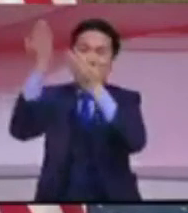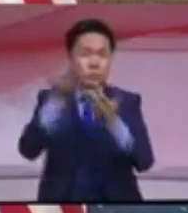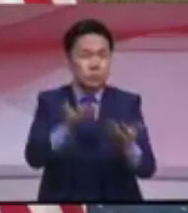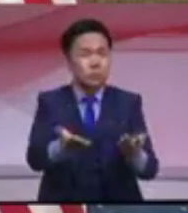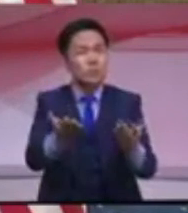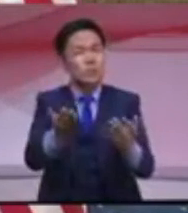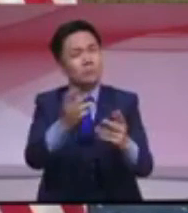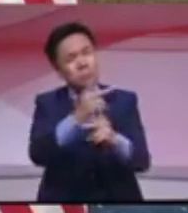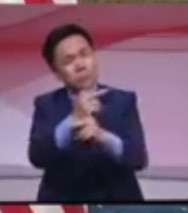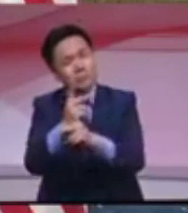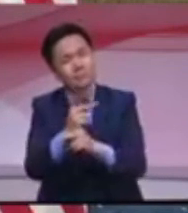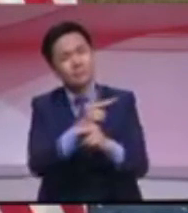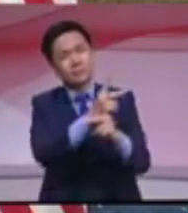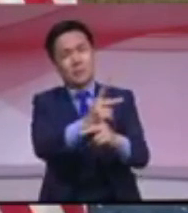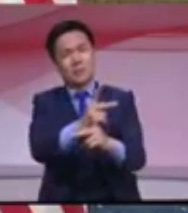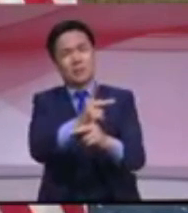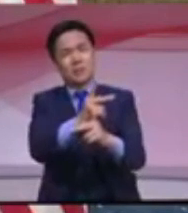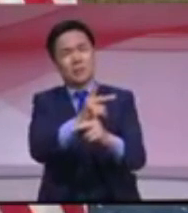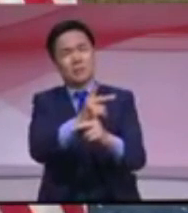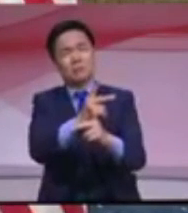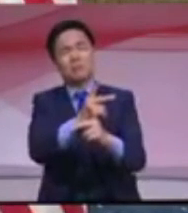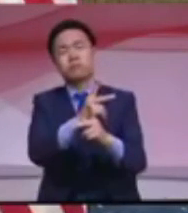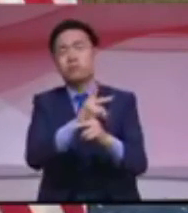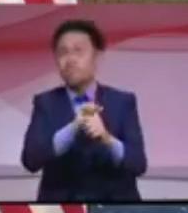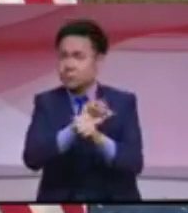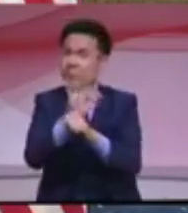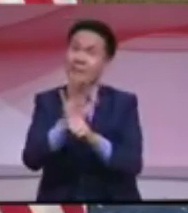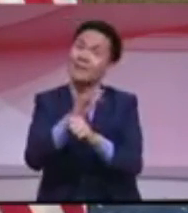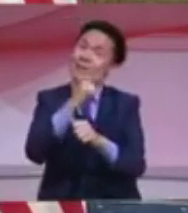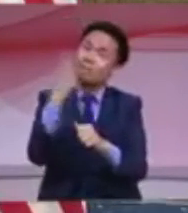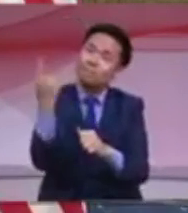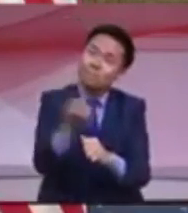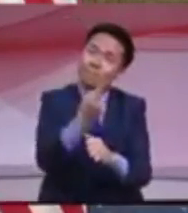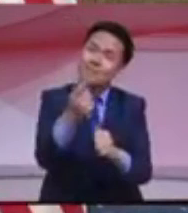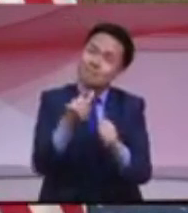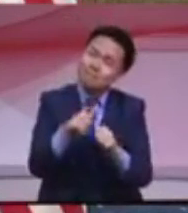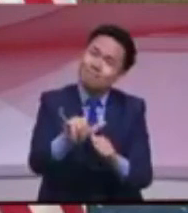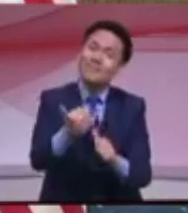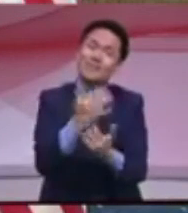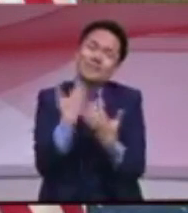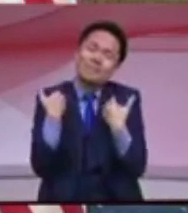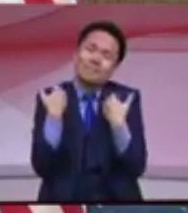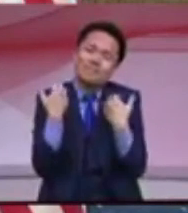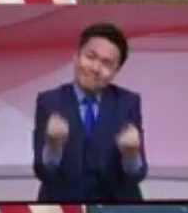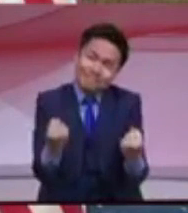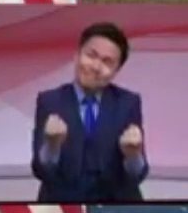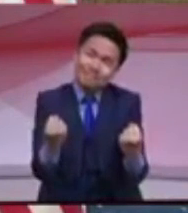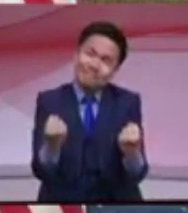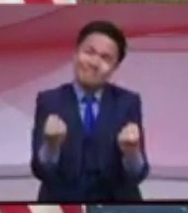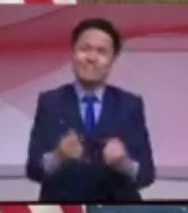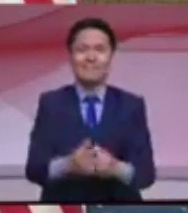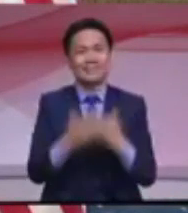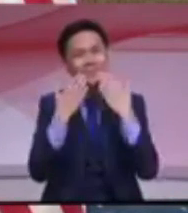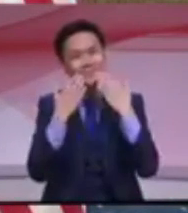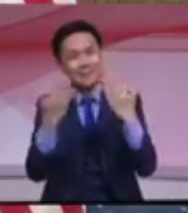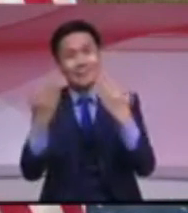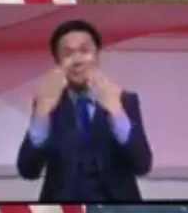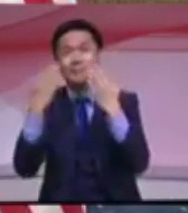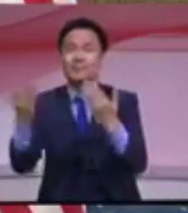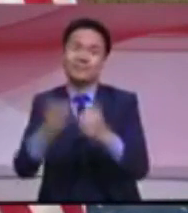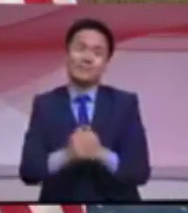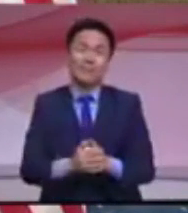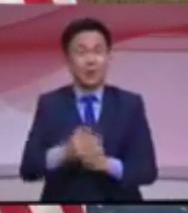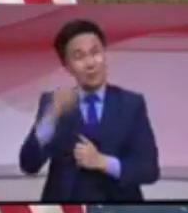kepada wabah ini dan sedih jasa Sehat Sejahtera Makasih wabilahitaufik walhidayah